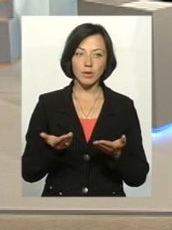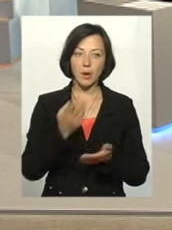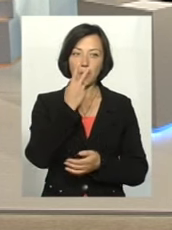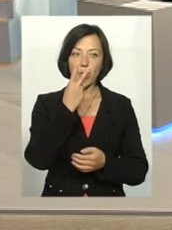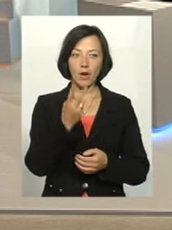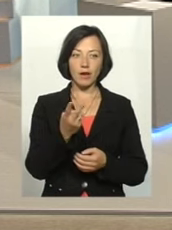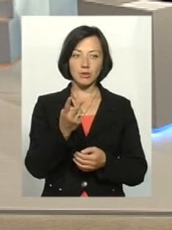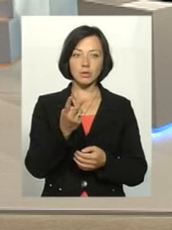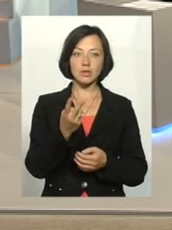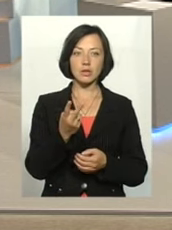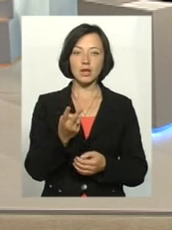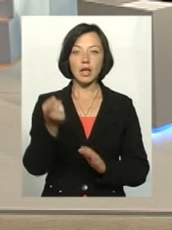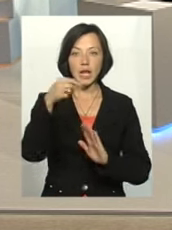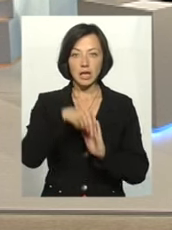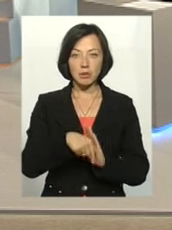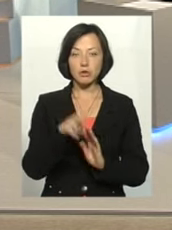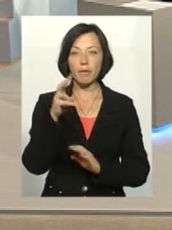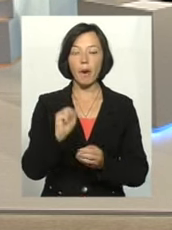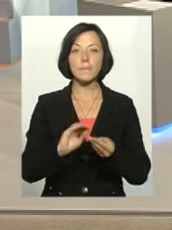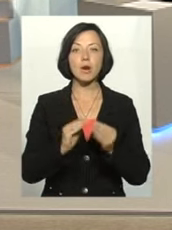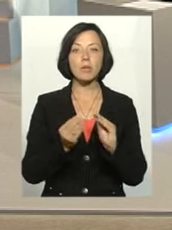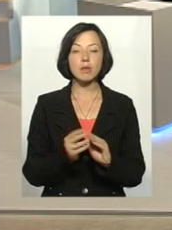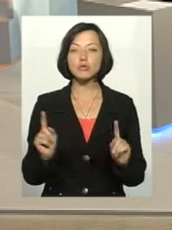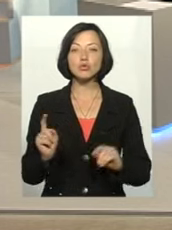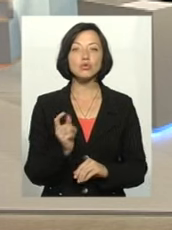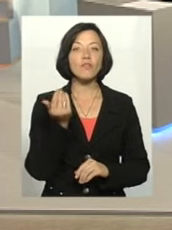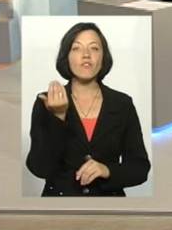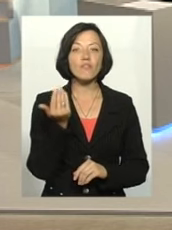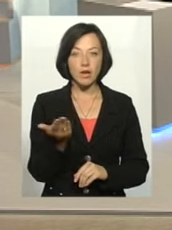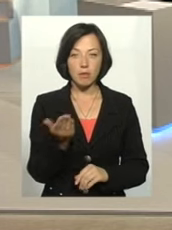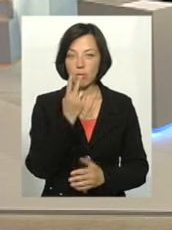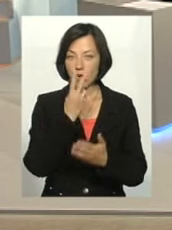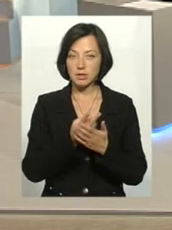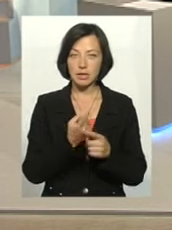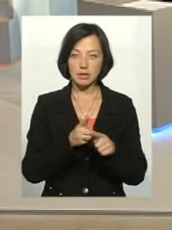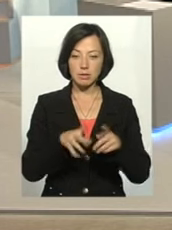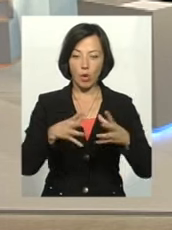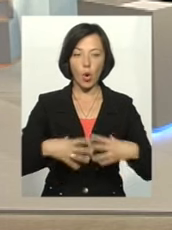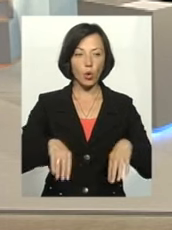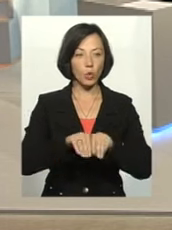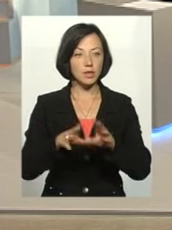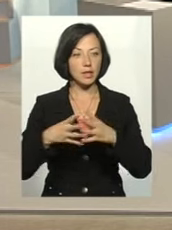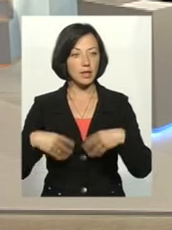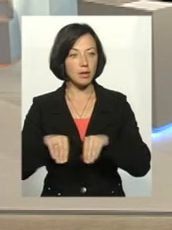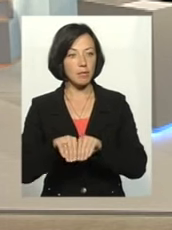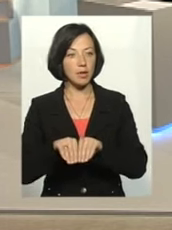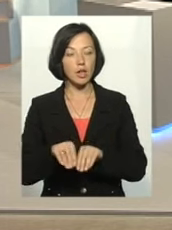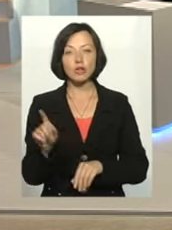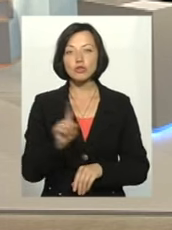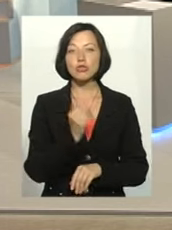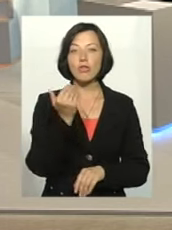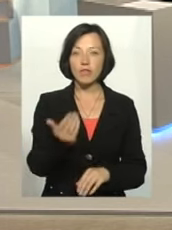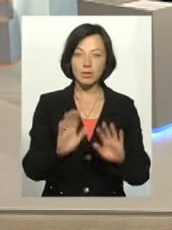поглянути глибше на проблему, що ви показали цим родинам, що ви